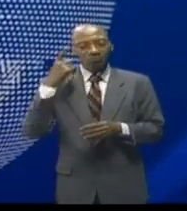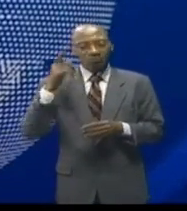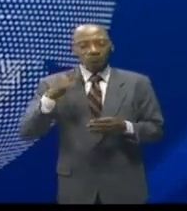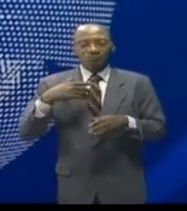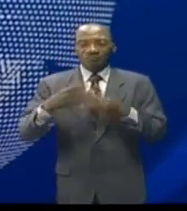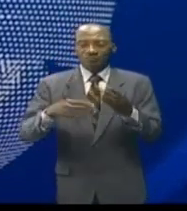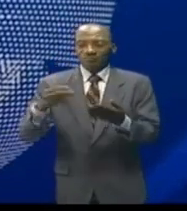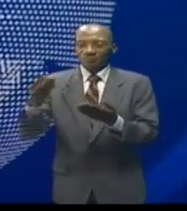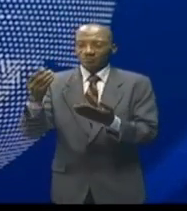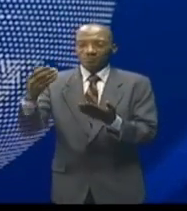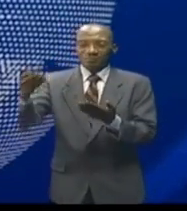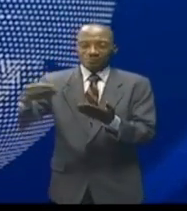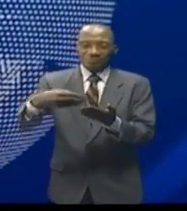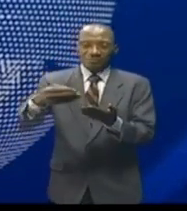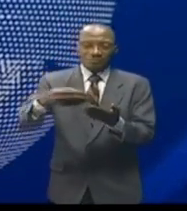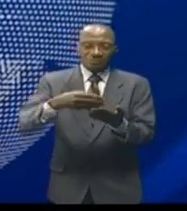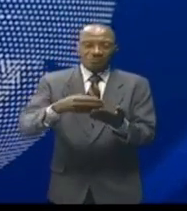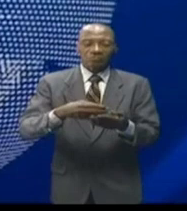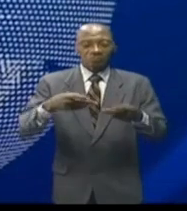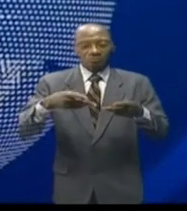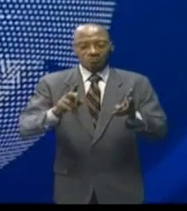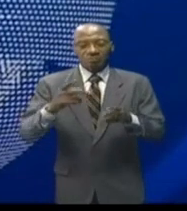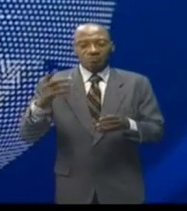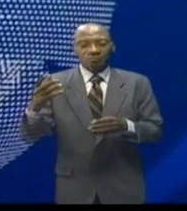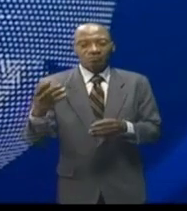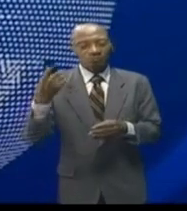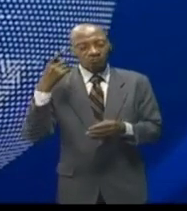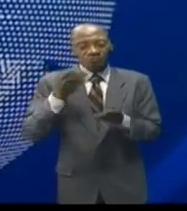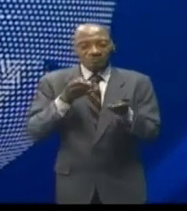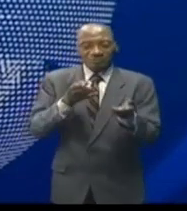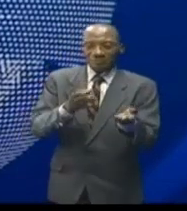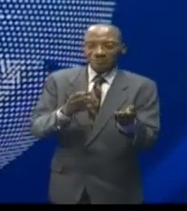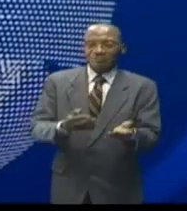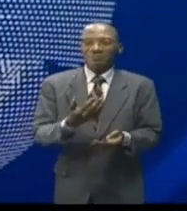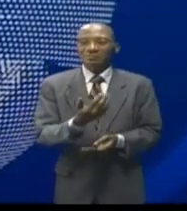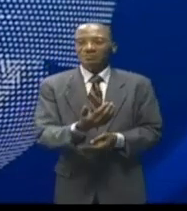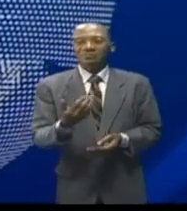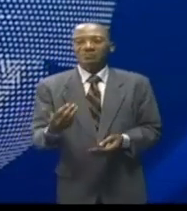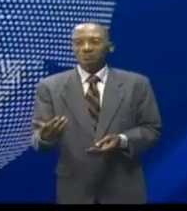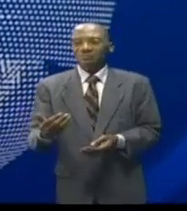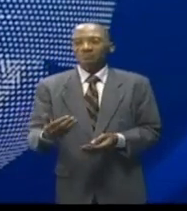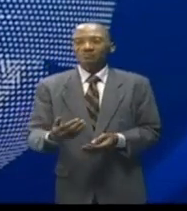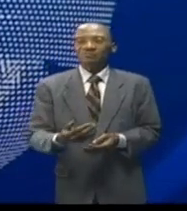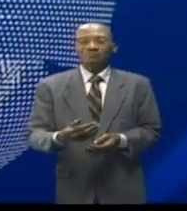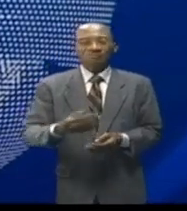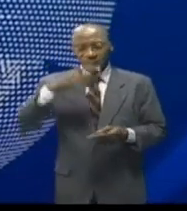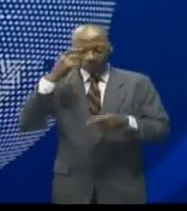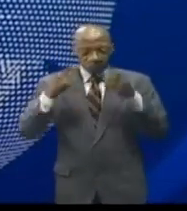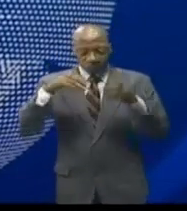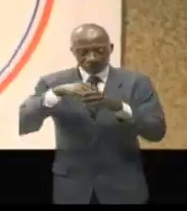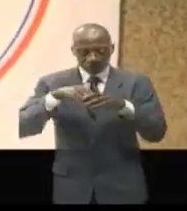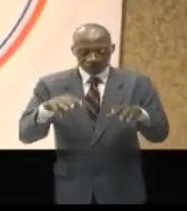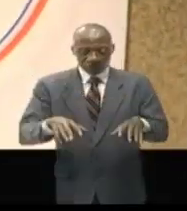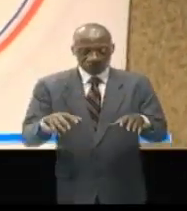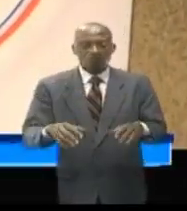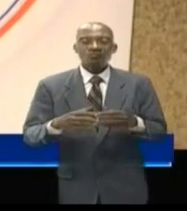fond pouvant permettre la prise en charge des enfants atteints du cancer en République démocratique du Congo regardez